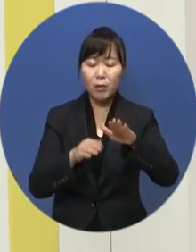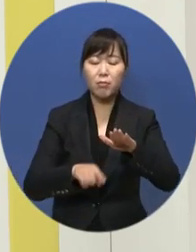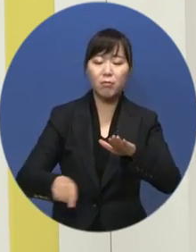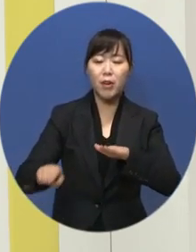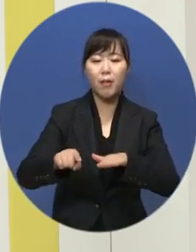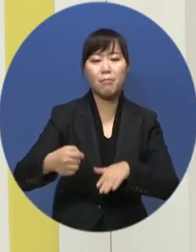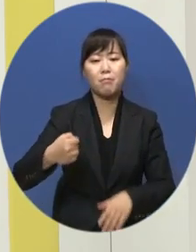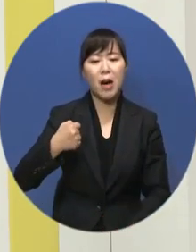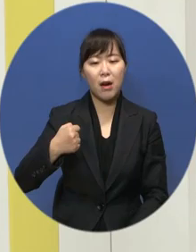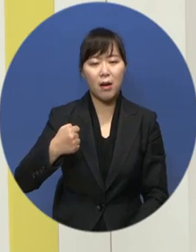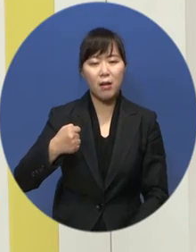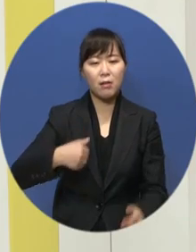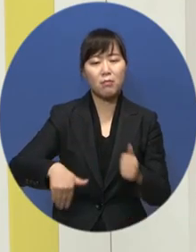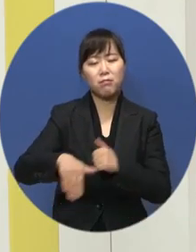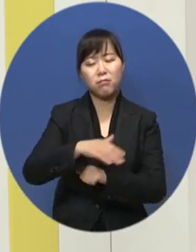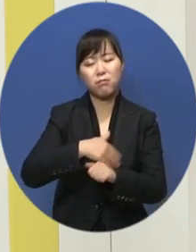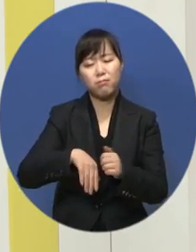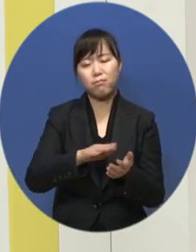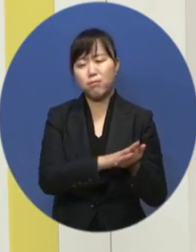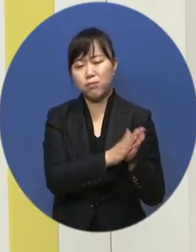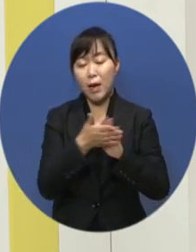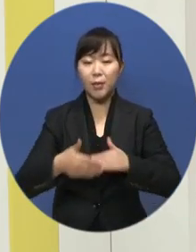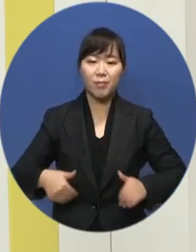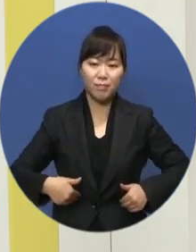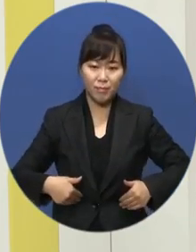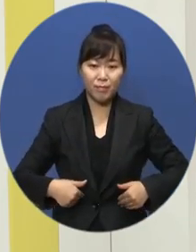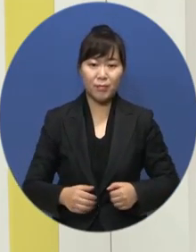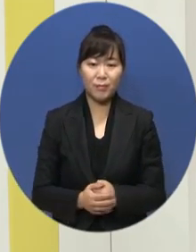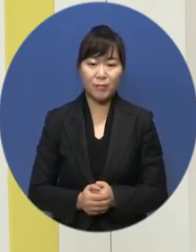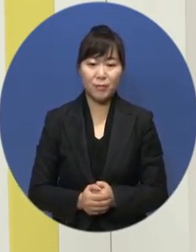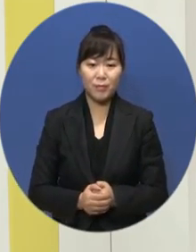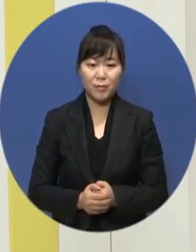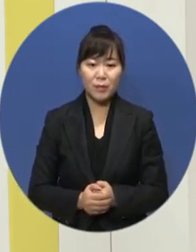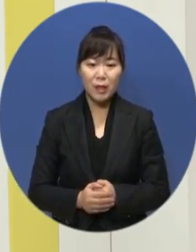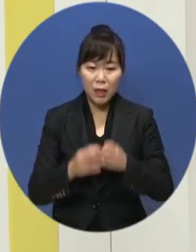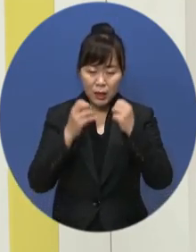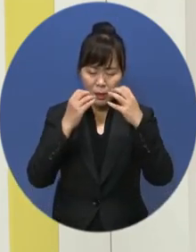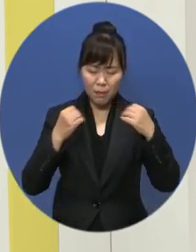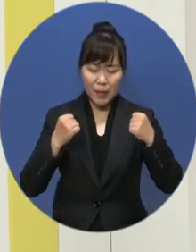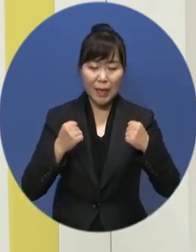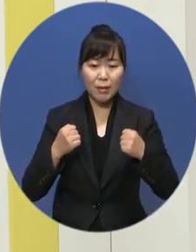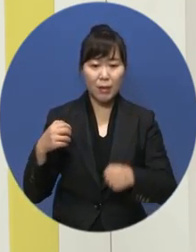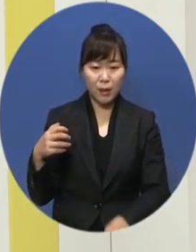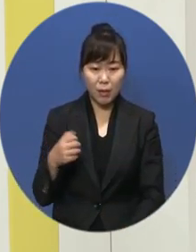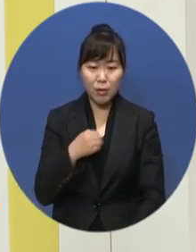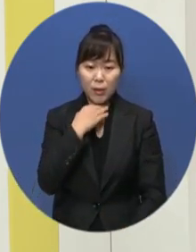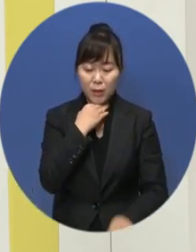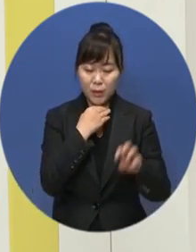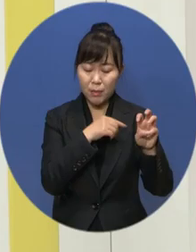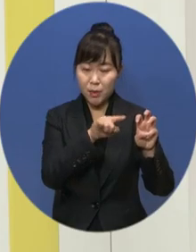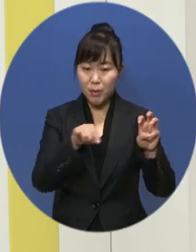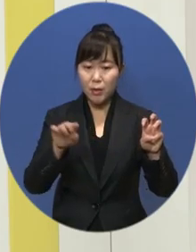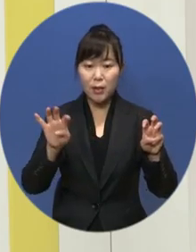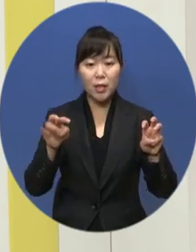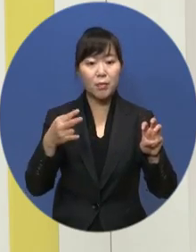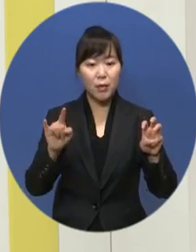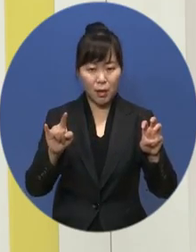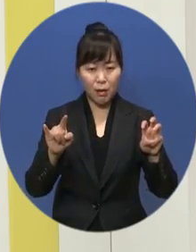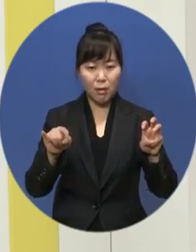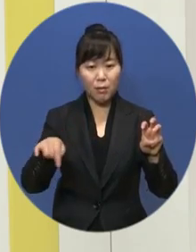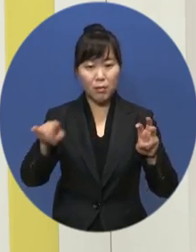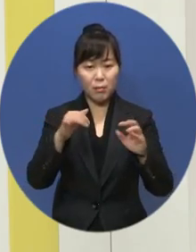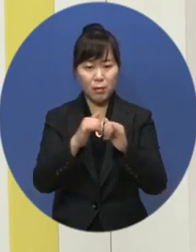리더십 패러다임을 바꿀 때가 왔습니다. 새로운 기운을 맞아서 3, 40대의